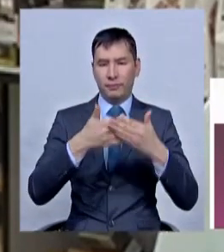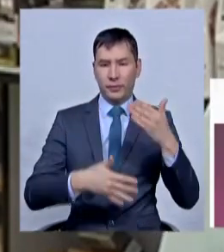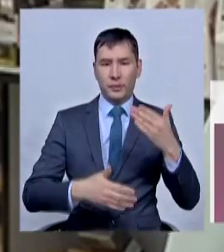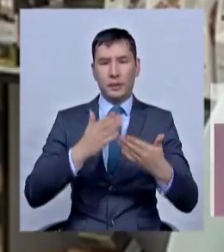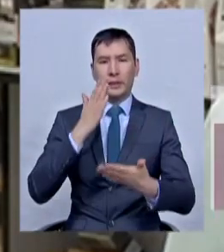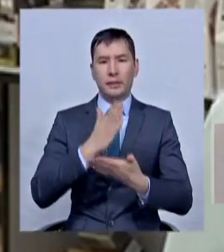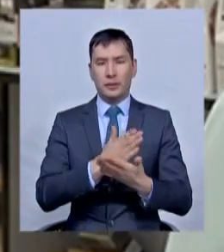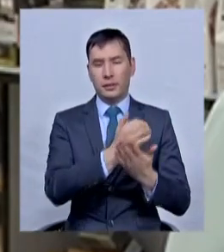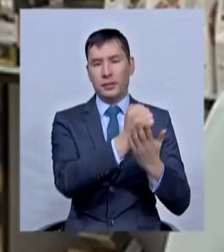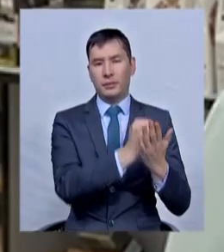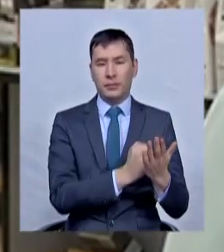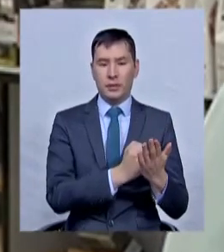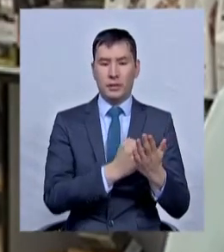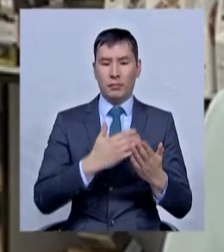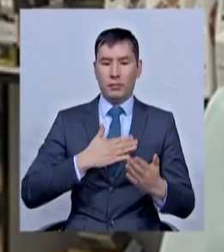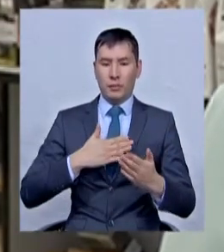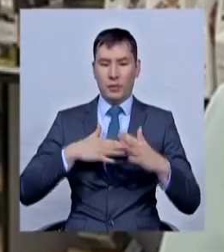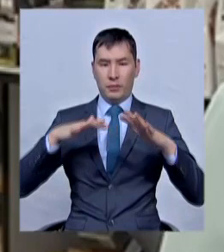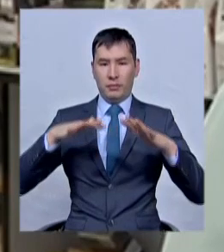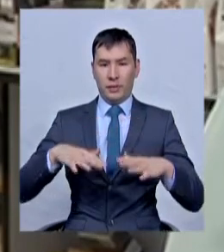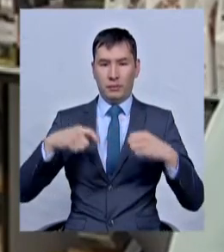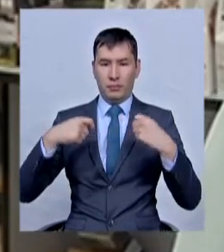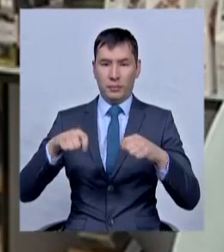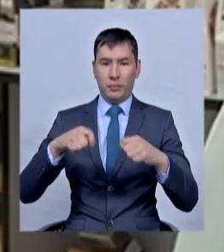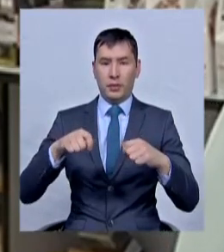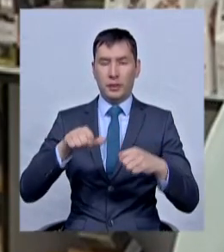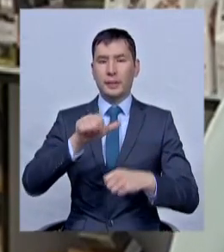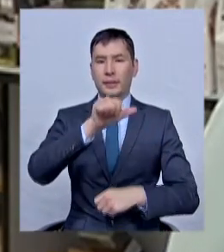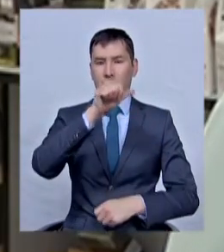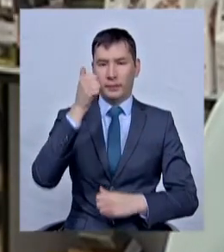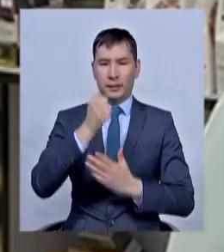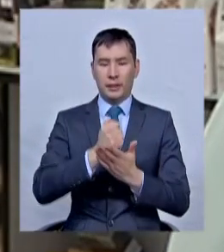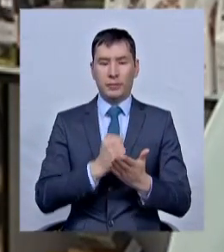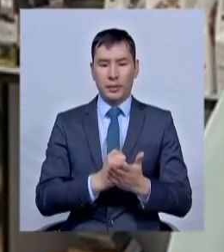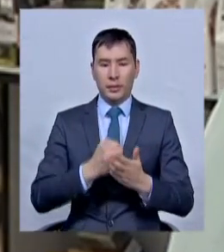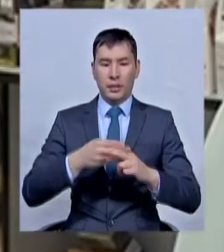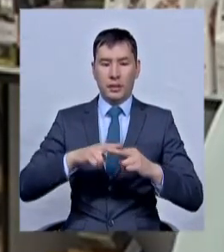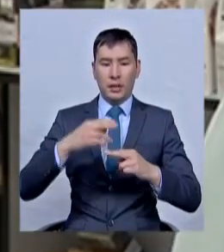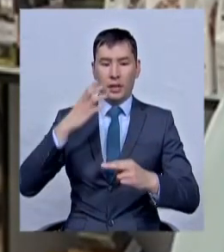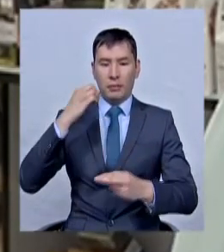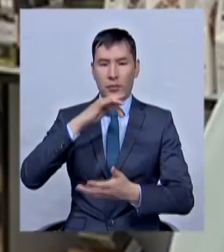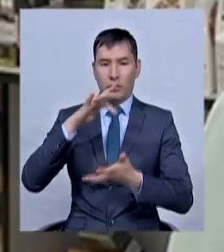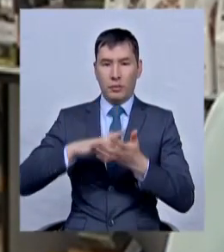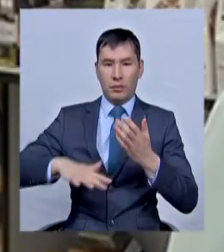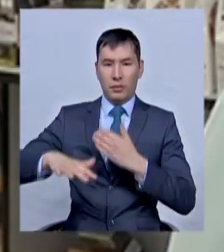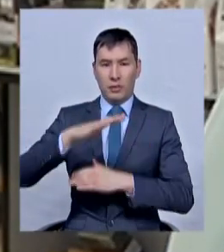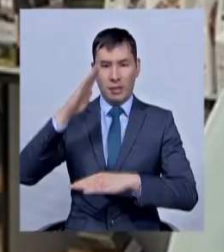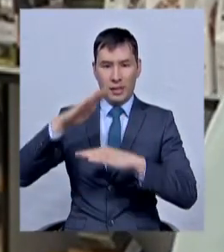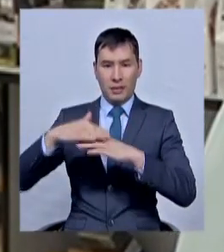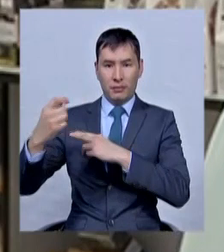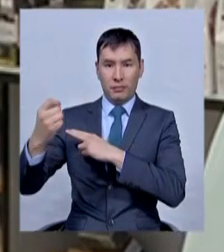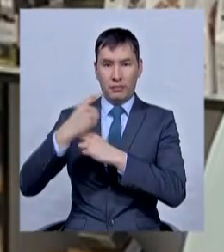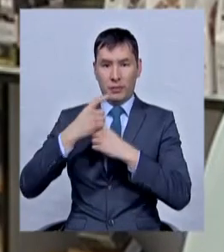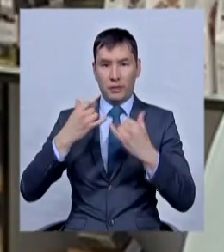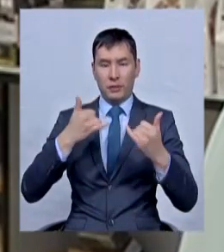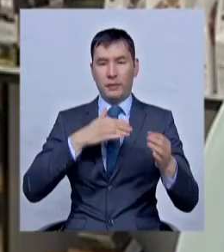қажетті қоры жинақталған. Біздің дәріханада дәрілік заттар жеткілікті мөлшерде. Бұл Алматы қалалық әкімдігінің тапсырманы жедел